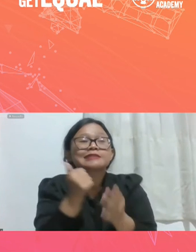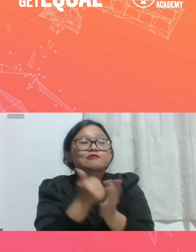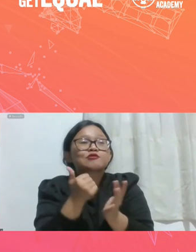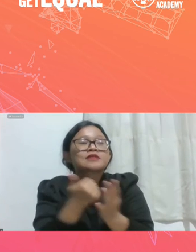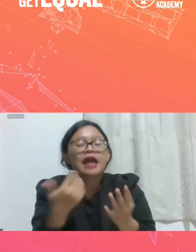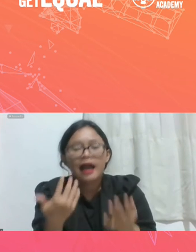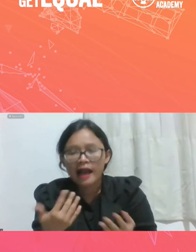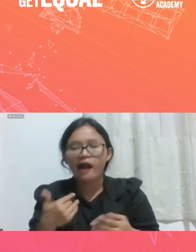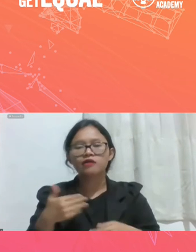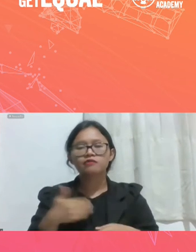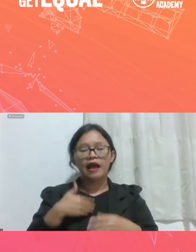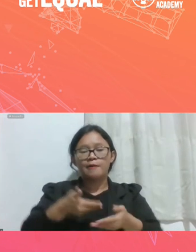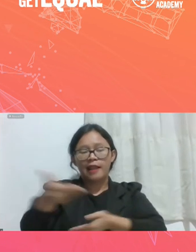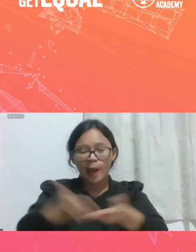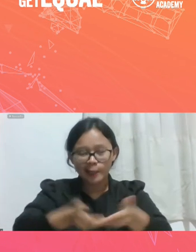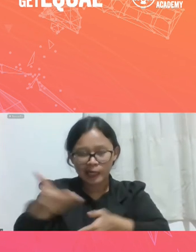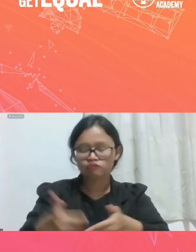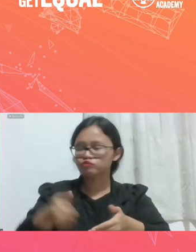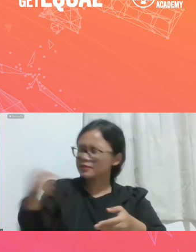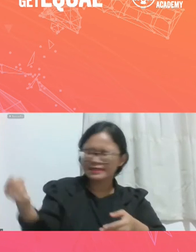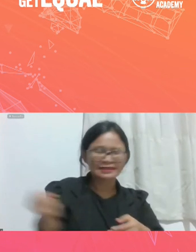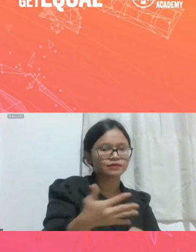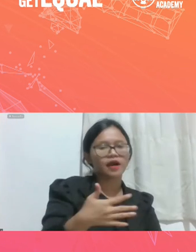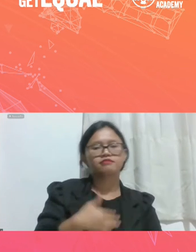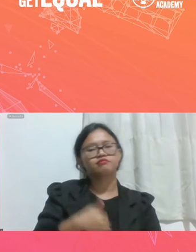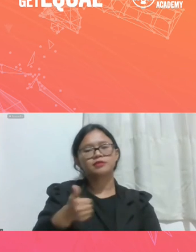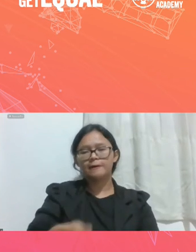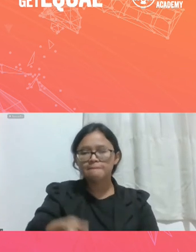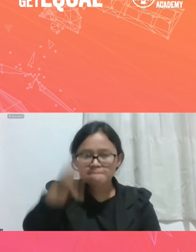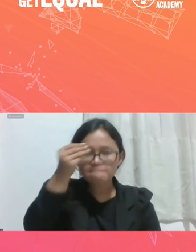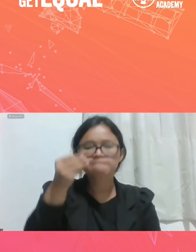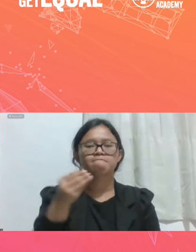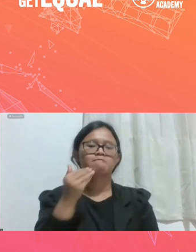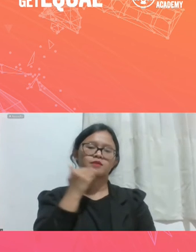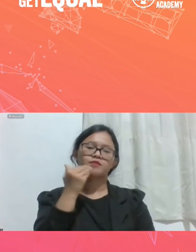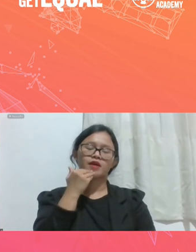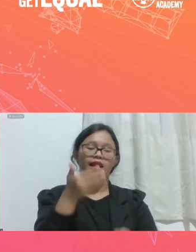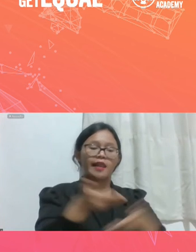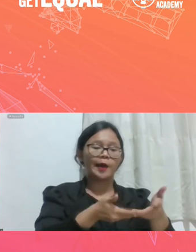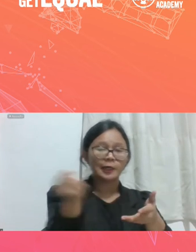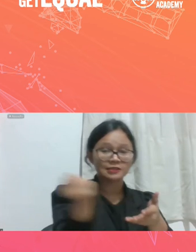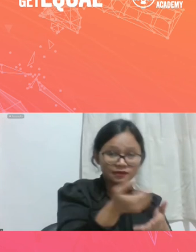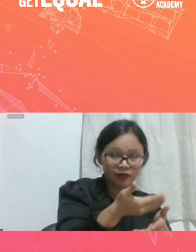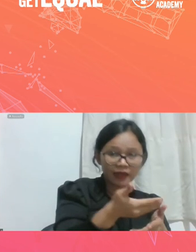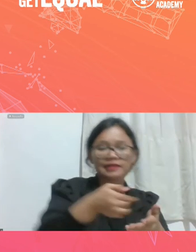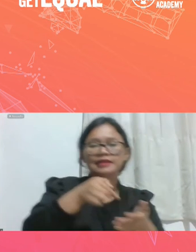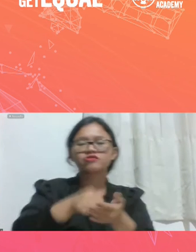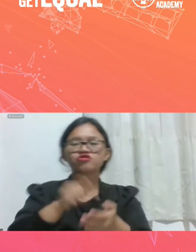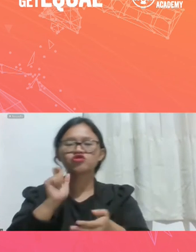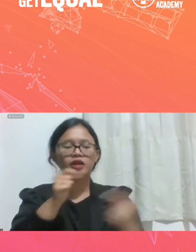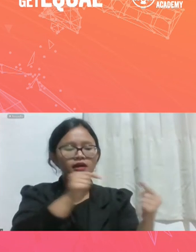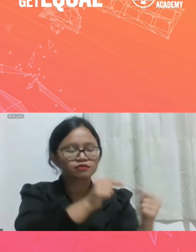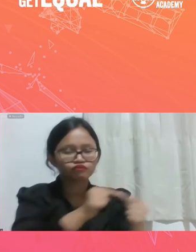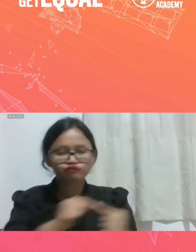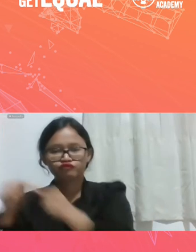artinya mempercepat layanan yang bisa kita berikan kepada mereka. Nah, layanannya cepat, dan bagaimana layanan itu terintegrasi,